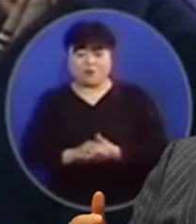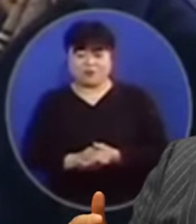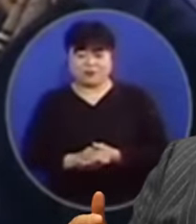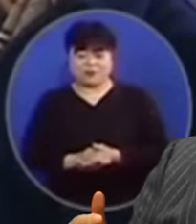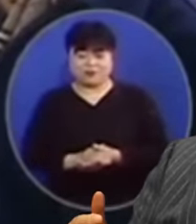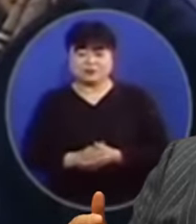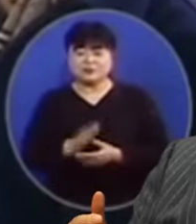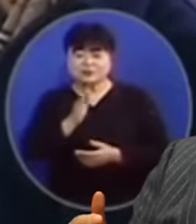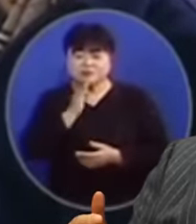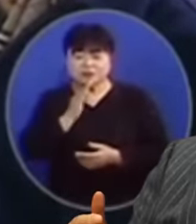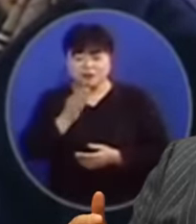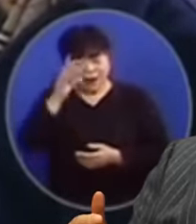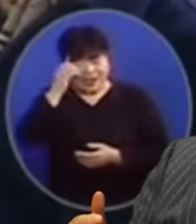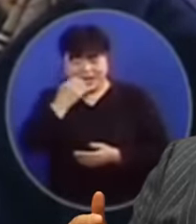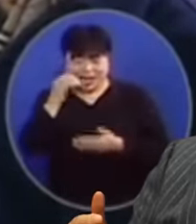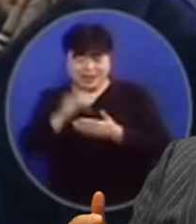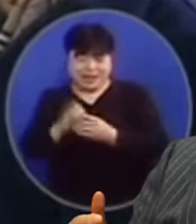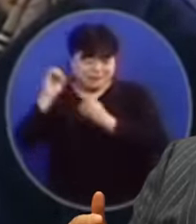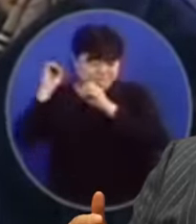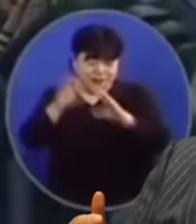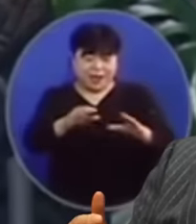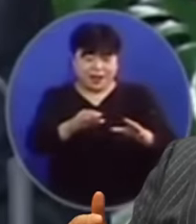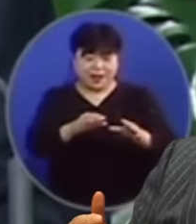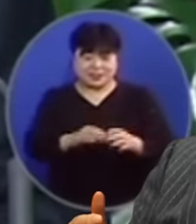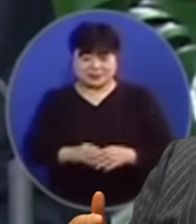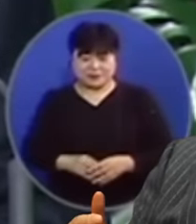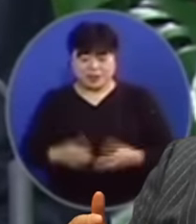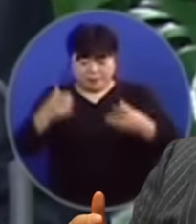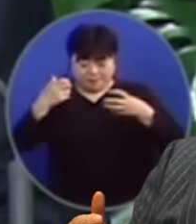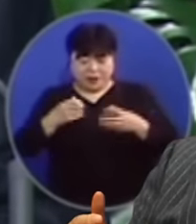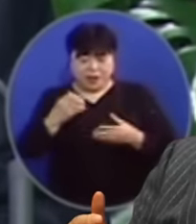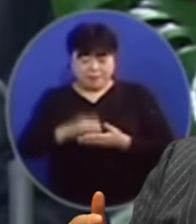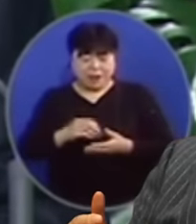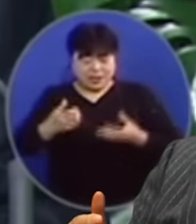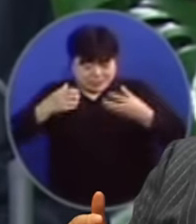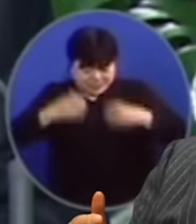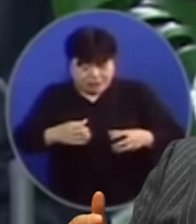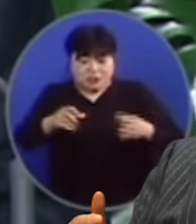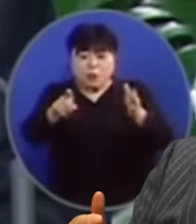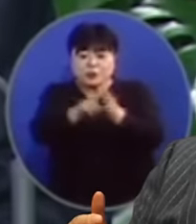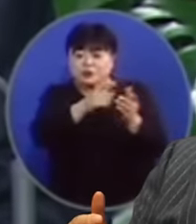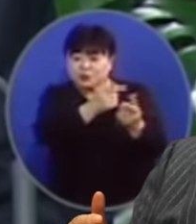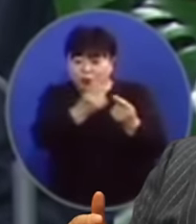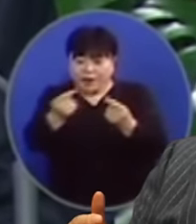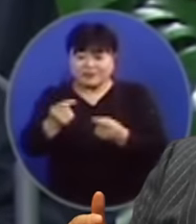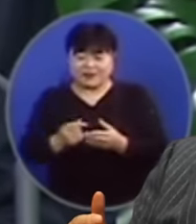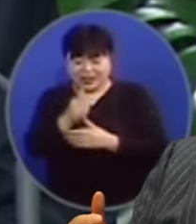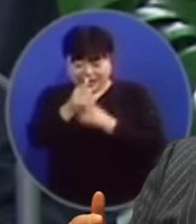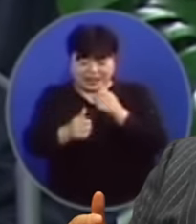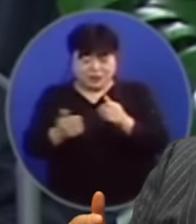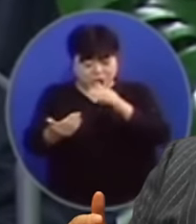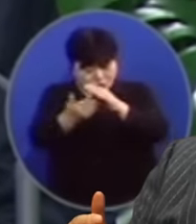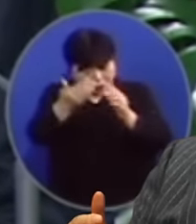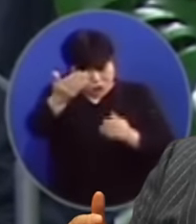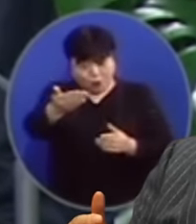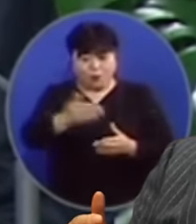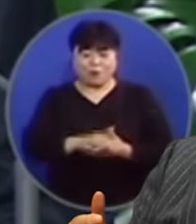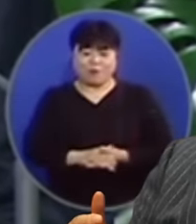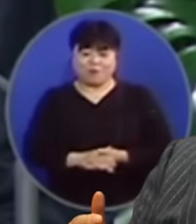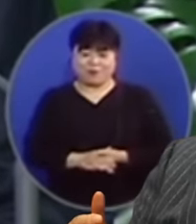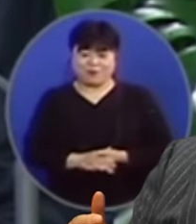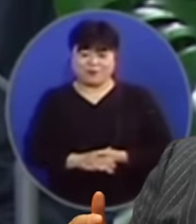진짜로 계란을 들고 바위를 치면은 바위가 깨진다는 것이 꿈인 믿음인 것입니다. 하나님이 이루시니까.